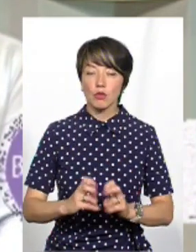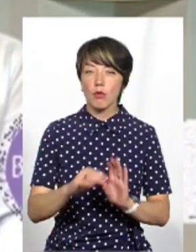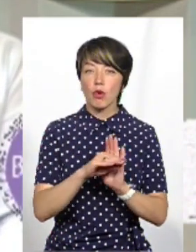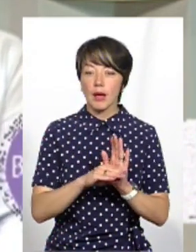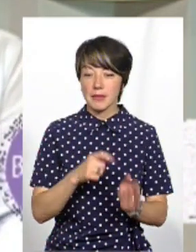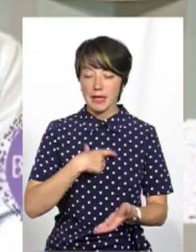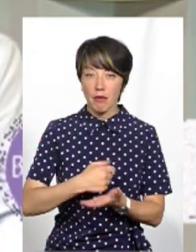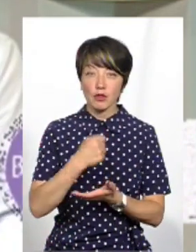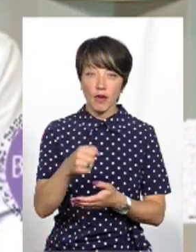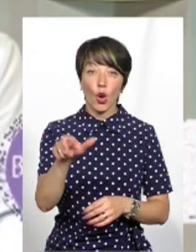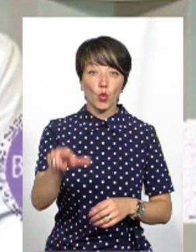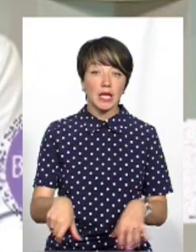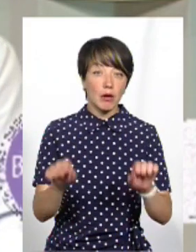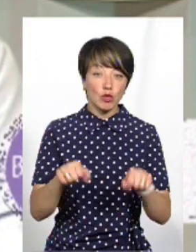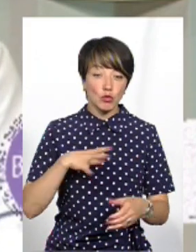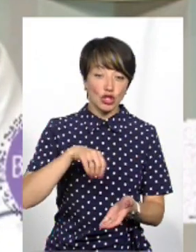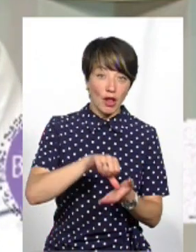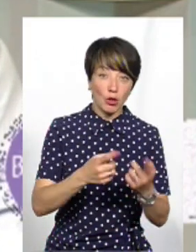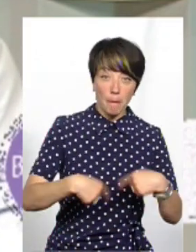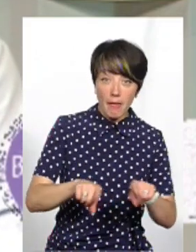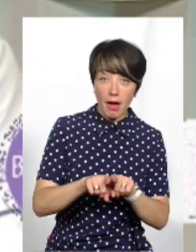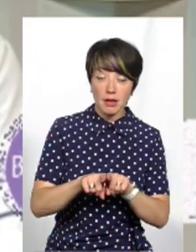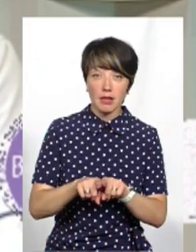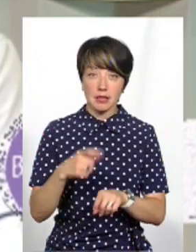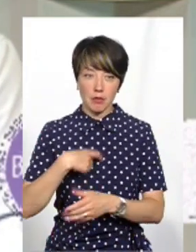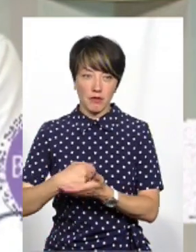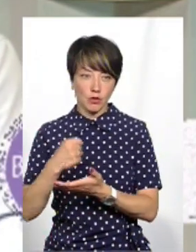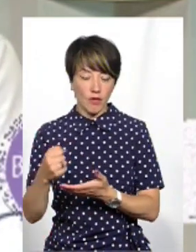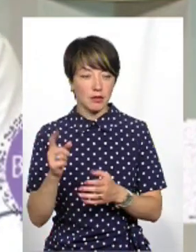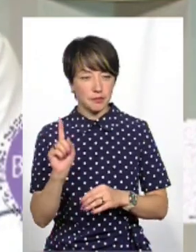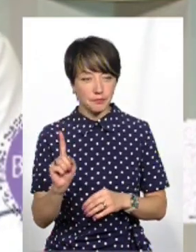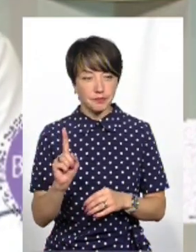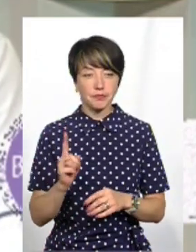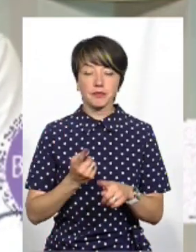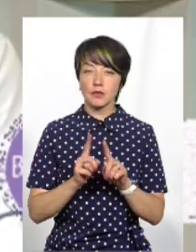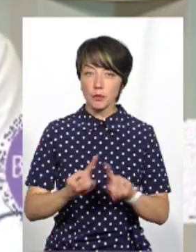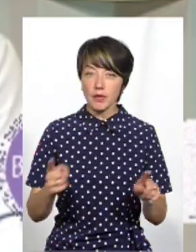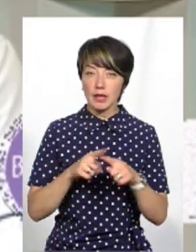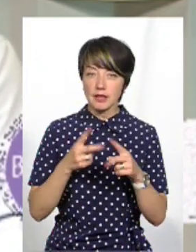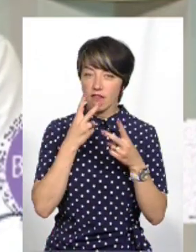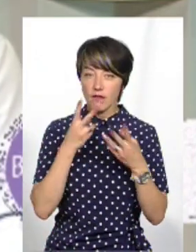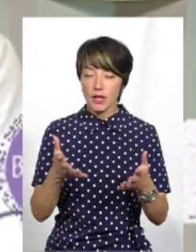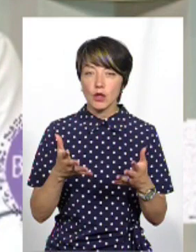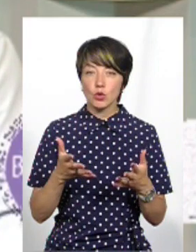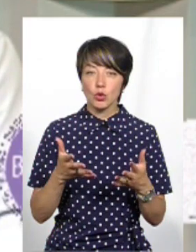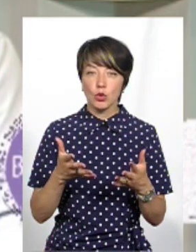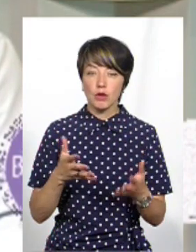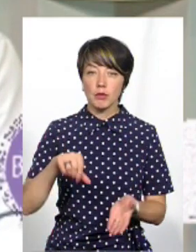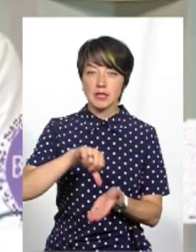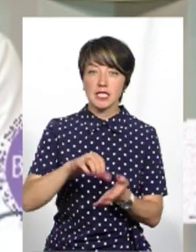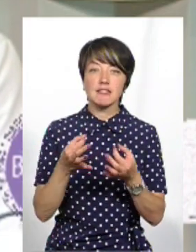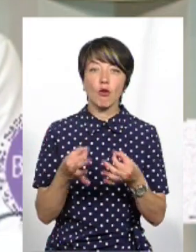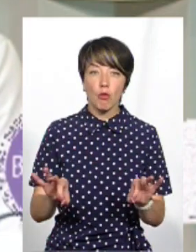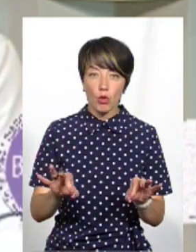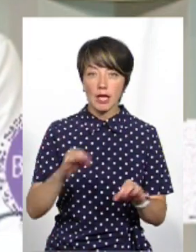програму самовисуванців, так, людина може бути членом партії, при цьому бути самовисуванцем. Особливо це видно у